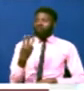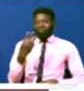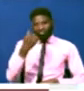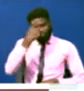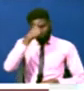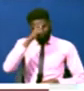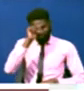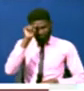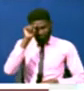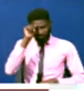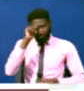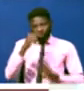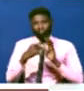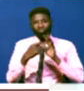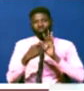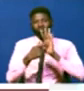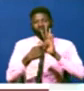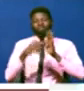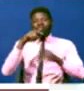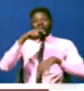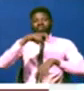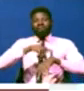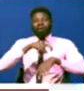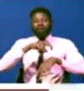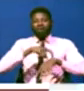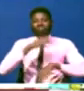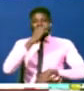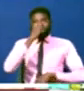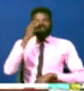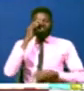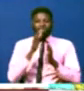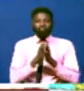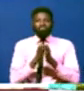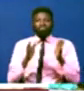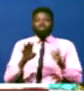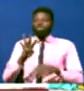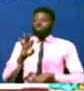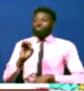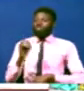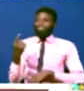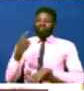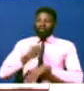wa kipindi cha mfungo wa siku 40.